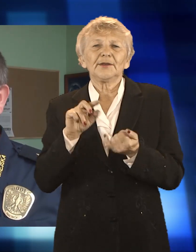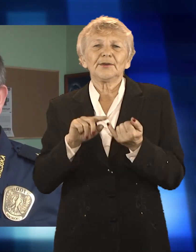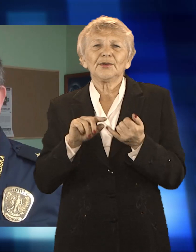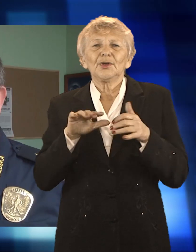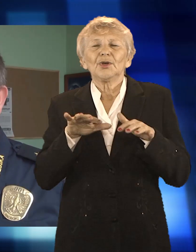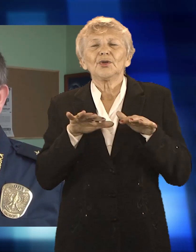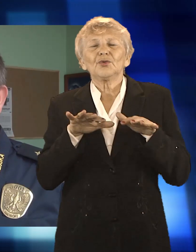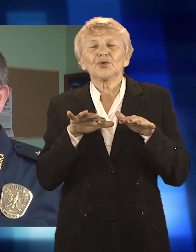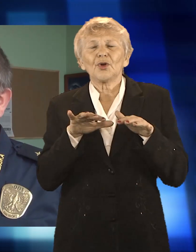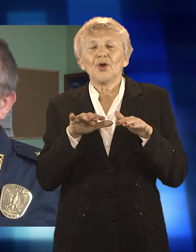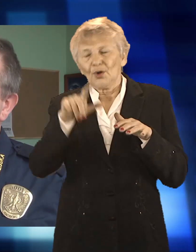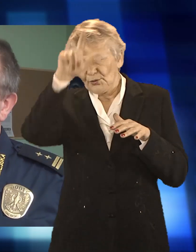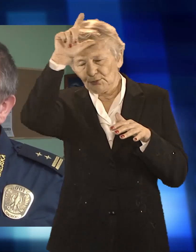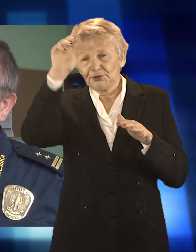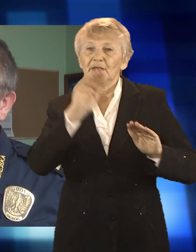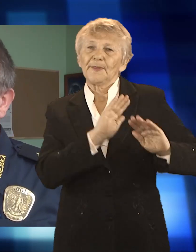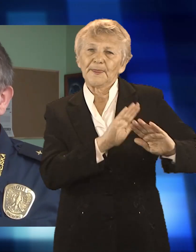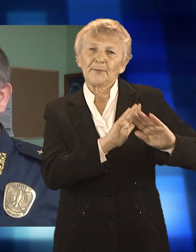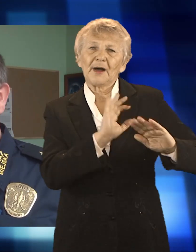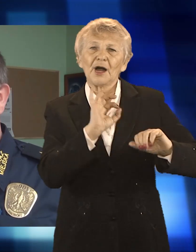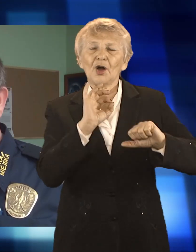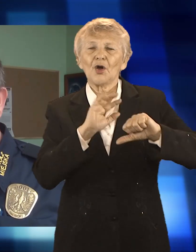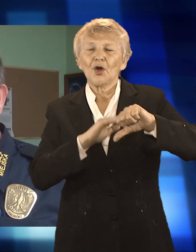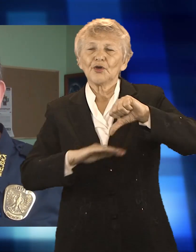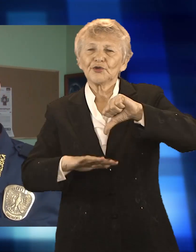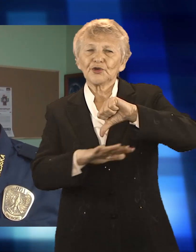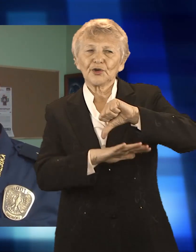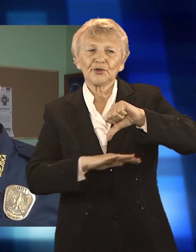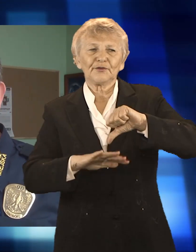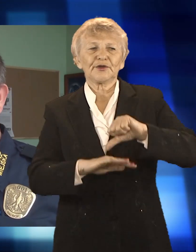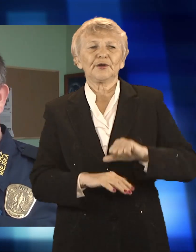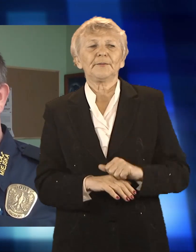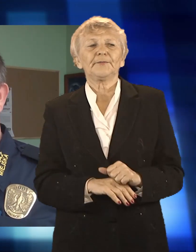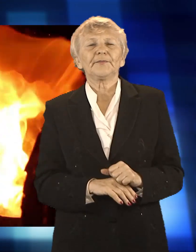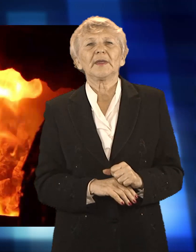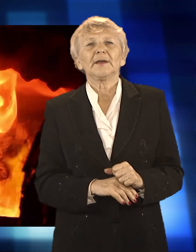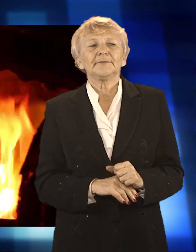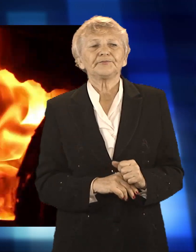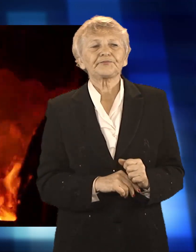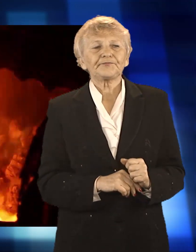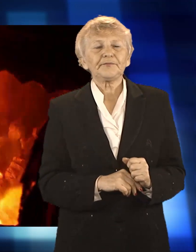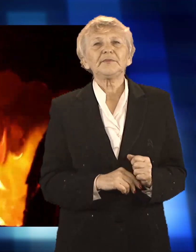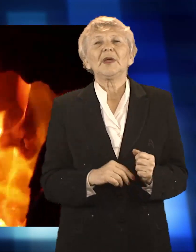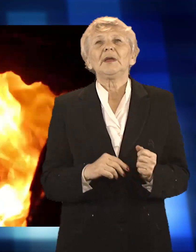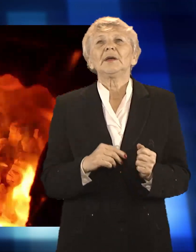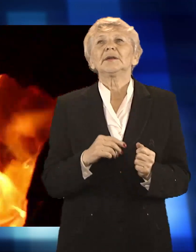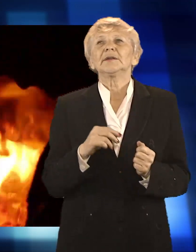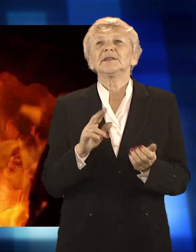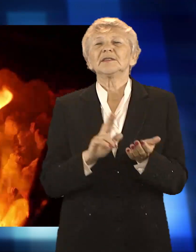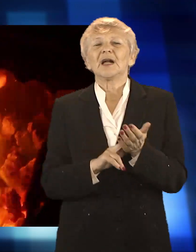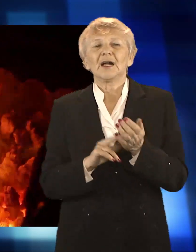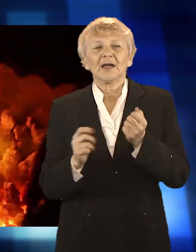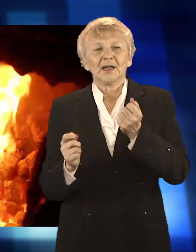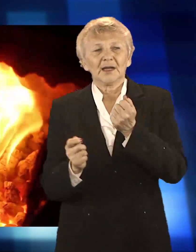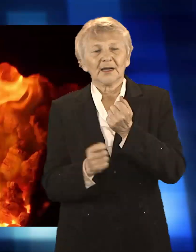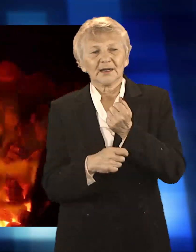dbają o ekologię i dbają o to, żeby powietrze w mieście Raciborzu było jak najbardziej poprawne. Dodajmy, że na karanie trucicieli wpływają nie